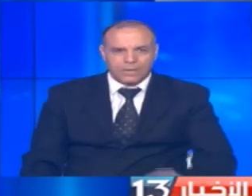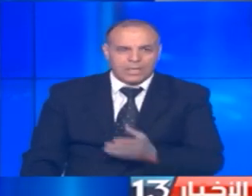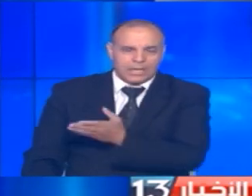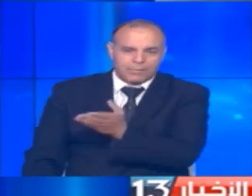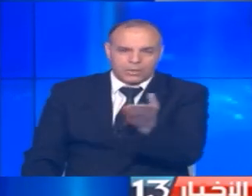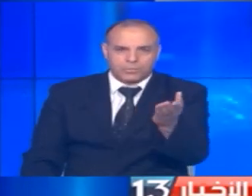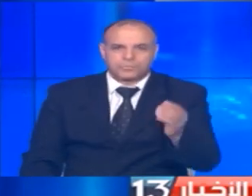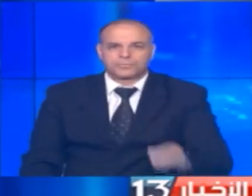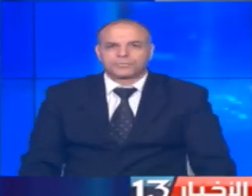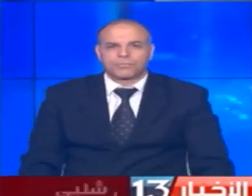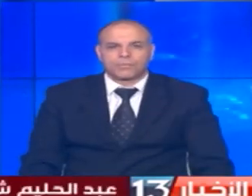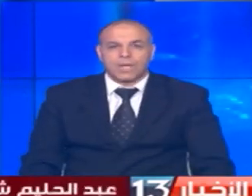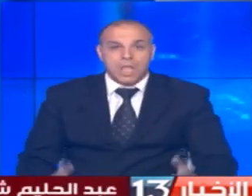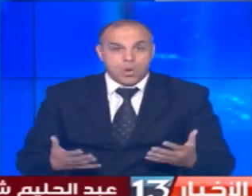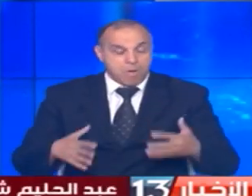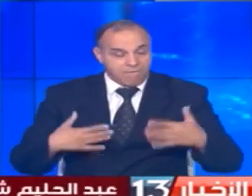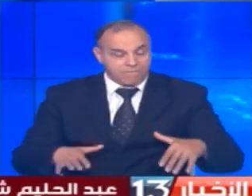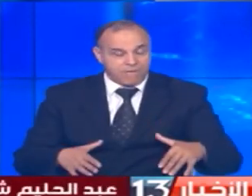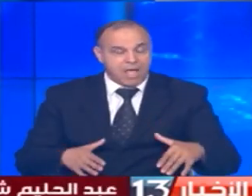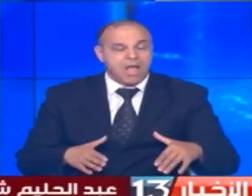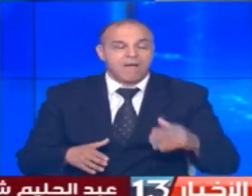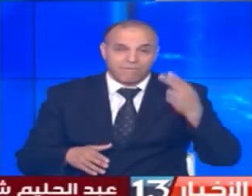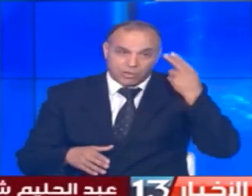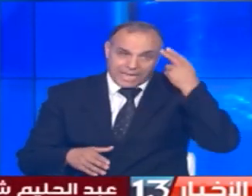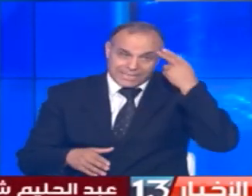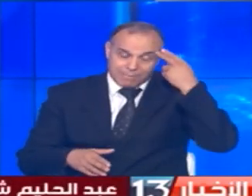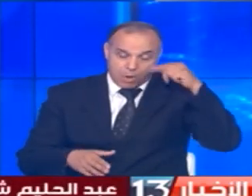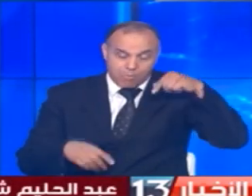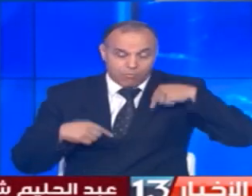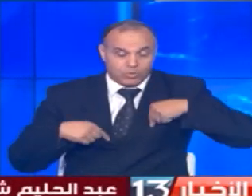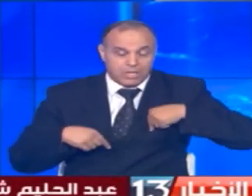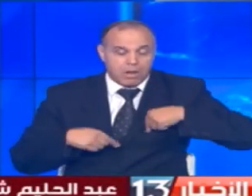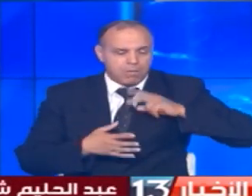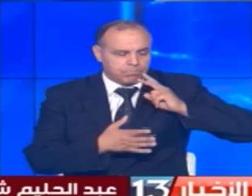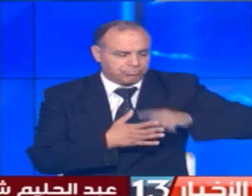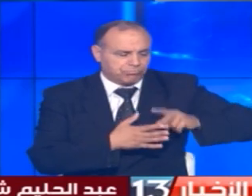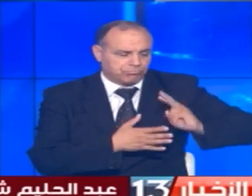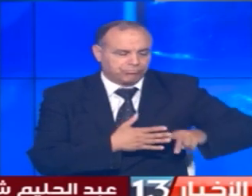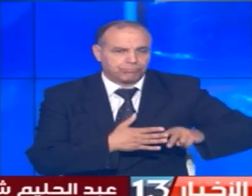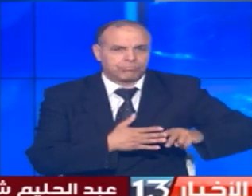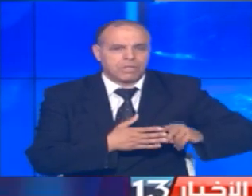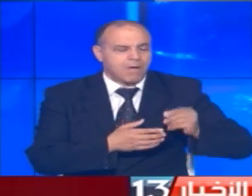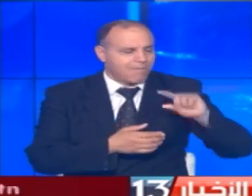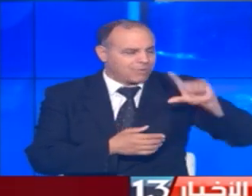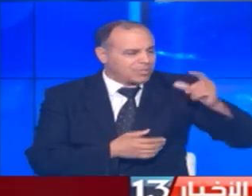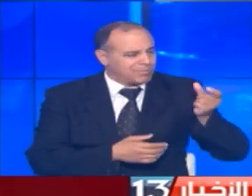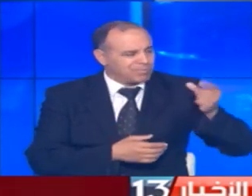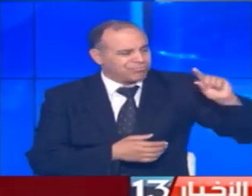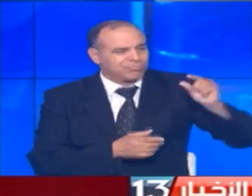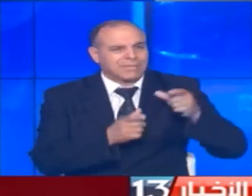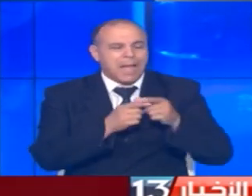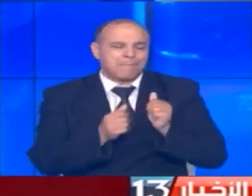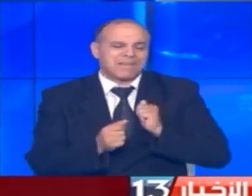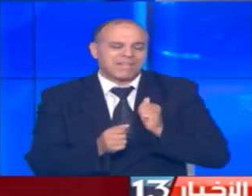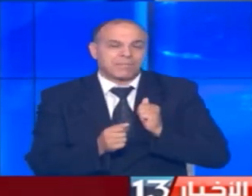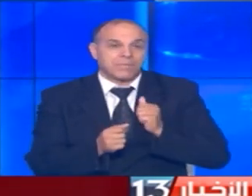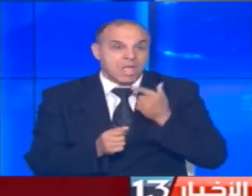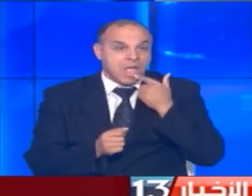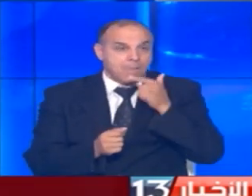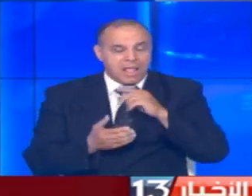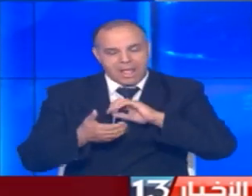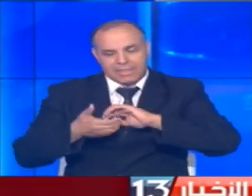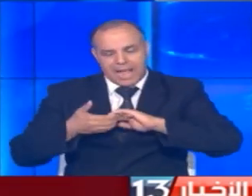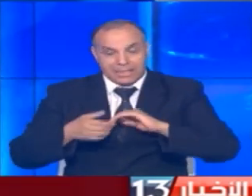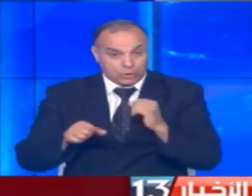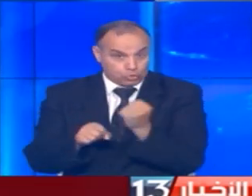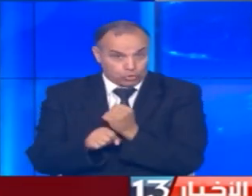أهلا بكم. يتم اليوم بقصر الحكومة بالقصبة إمضاء اتفاق الزيادة في الأجور في القطاع الخاص بين الاتحاد